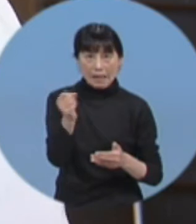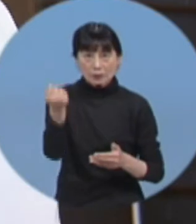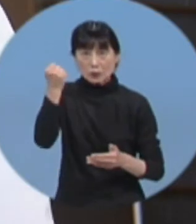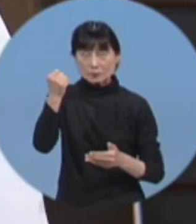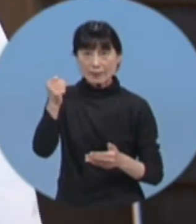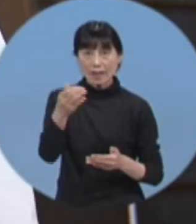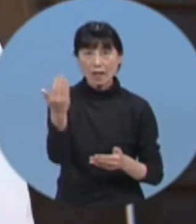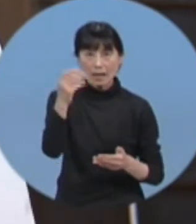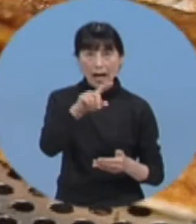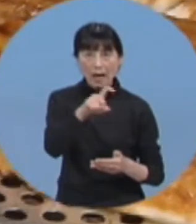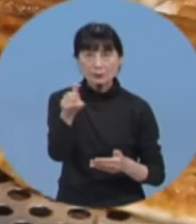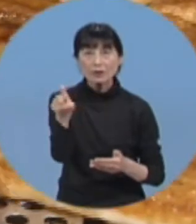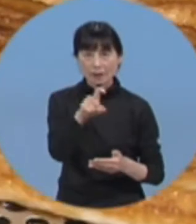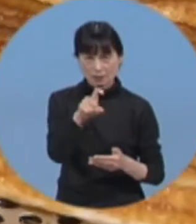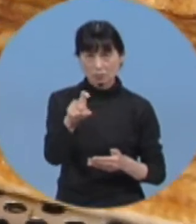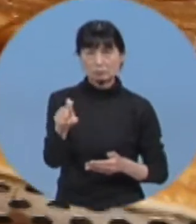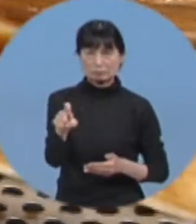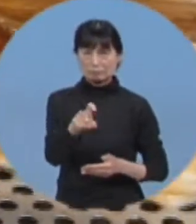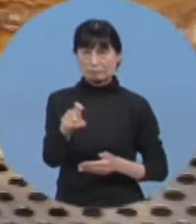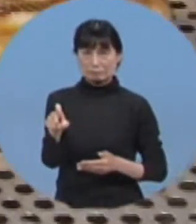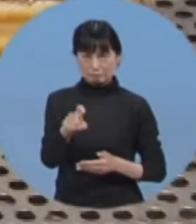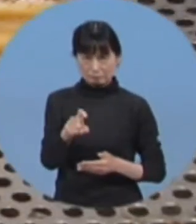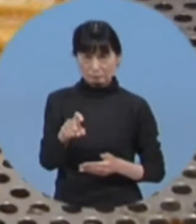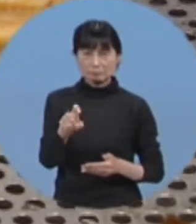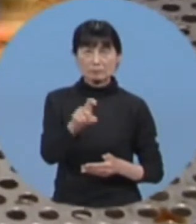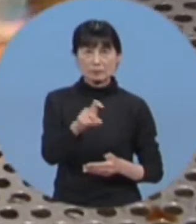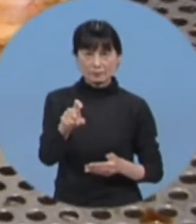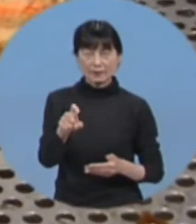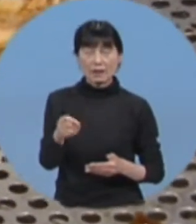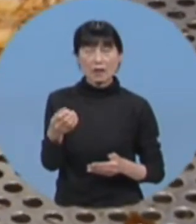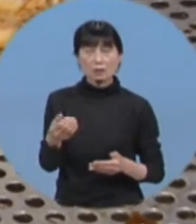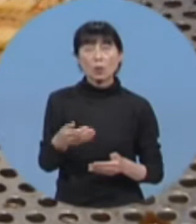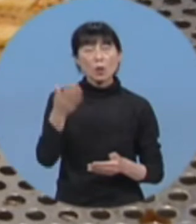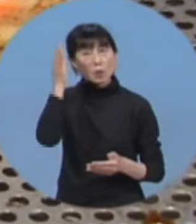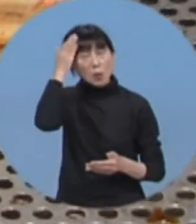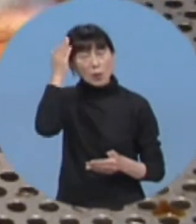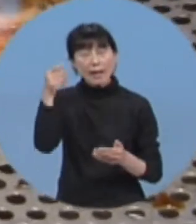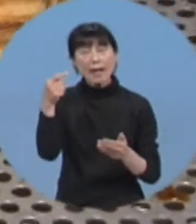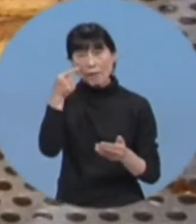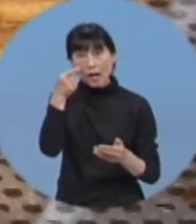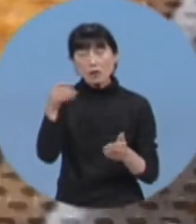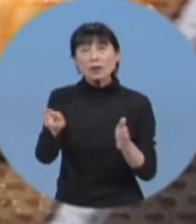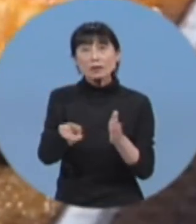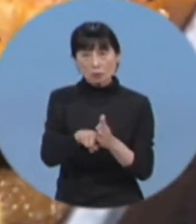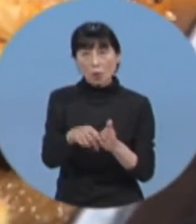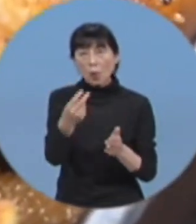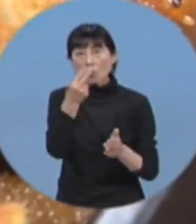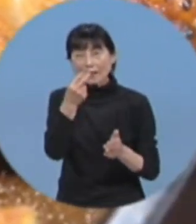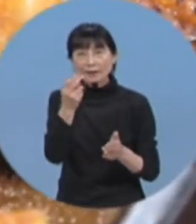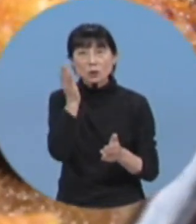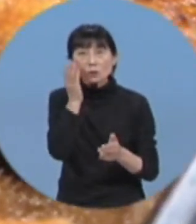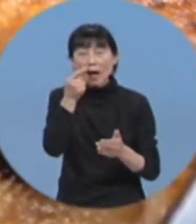火で炙ってます。 あ、そうなんだ、はい、 バーナーで焦げ目をつくことによって香ばしさと旨味